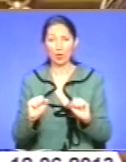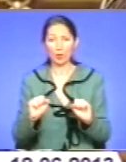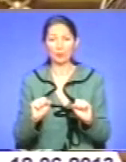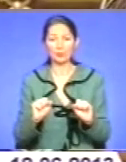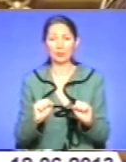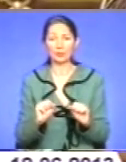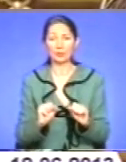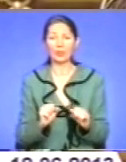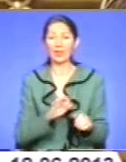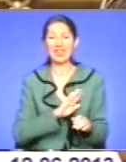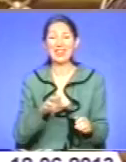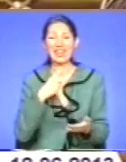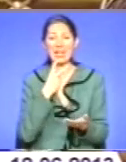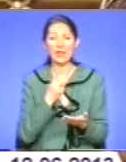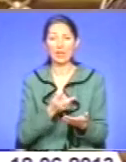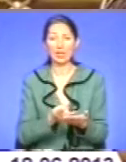І не